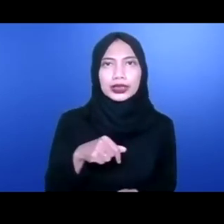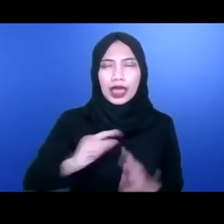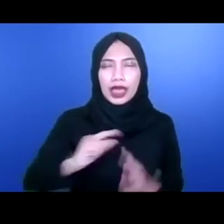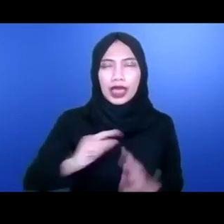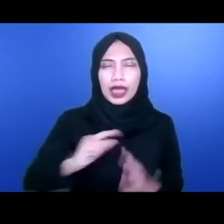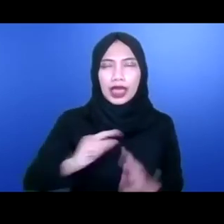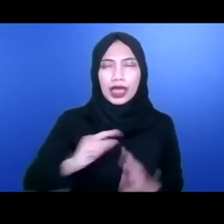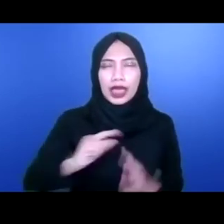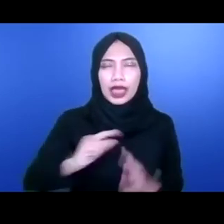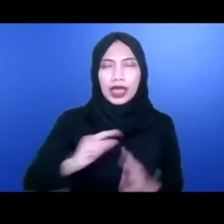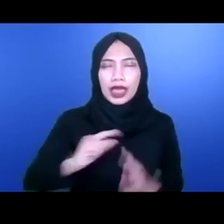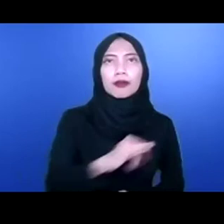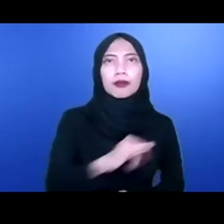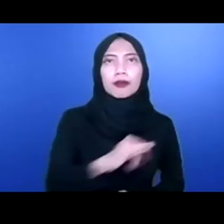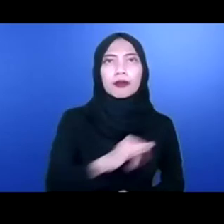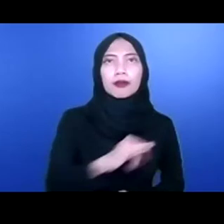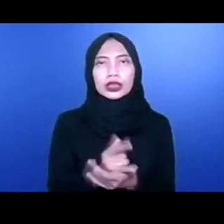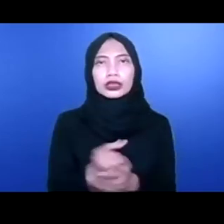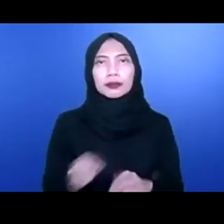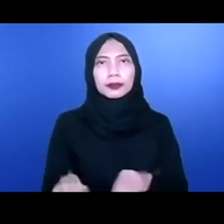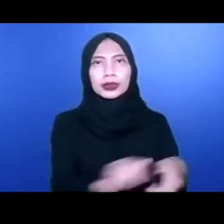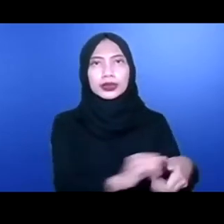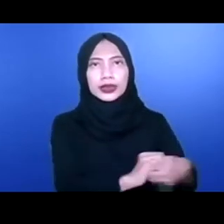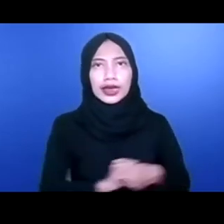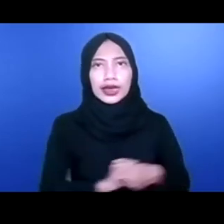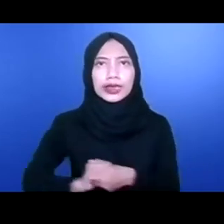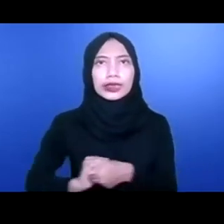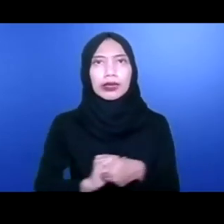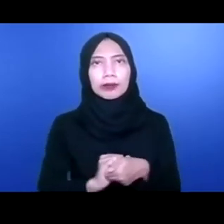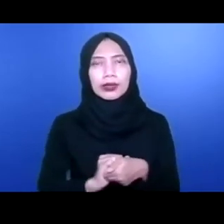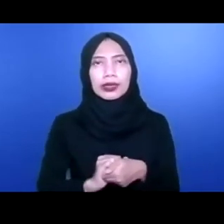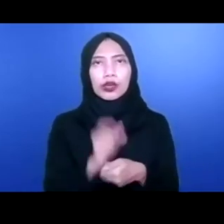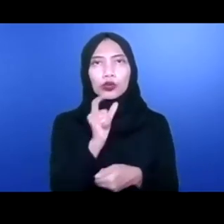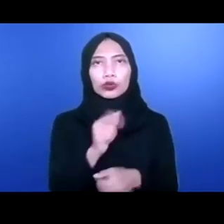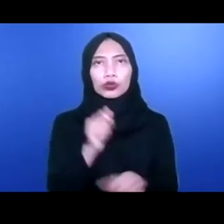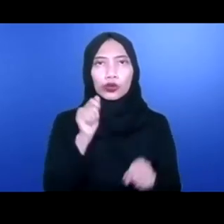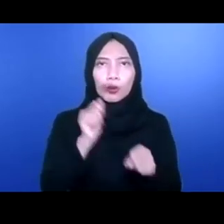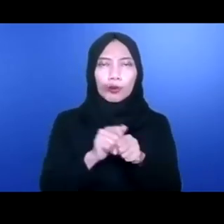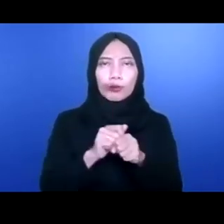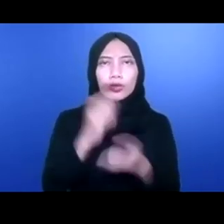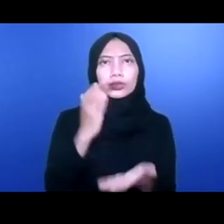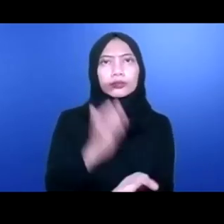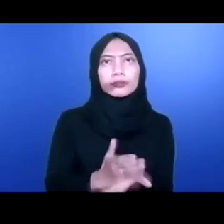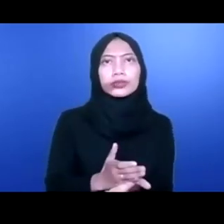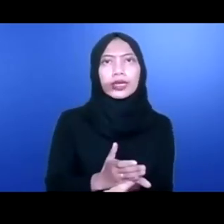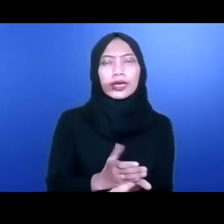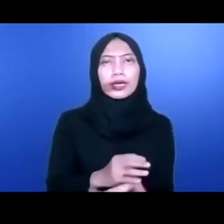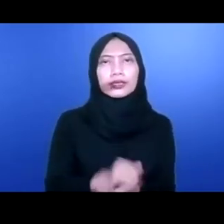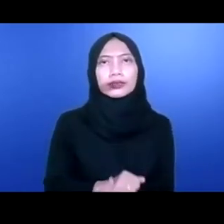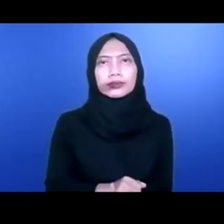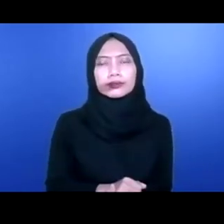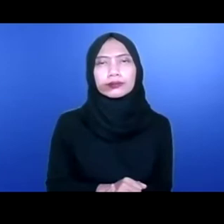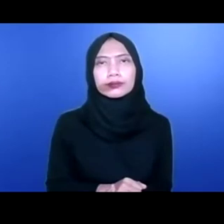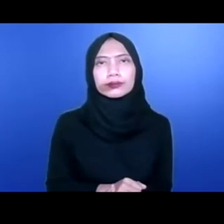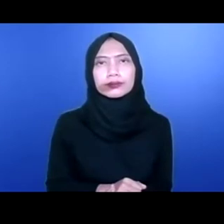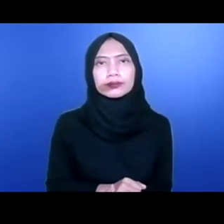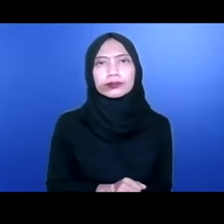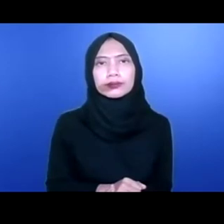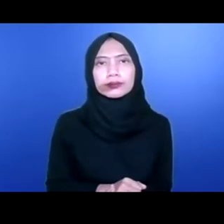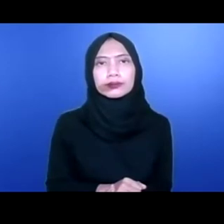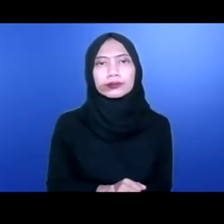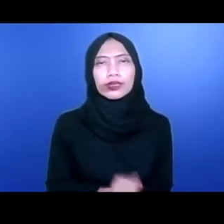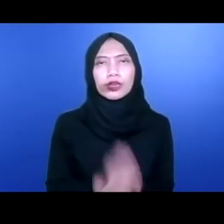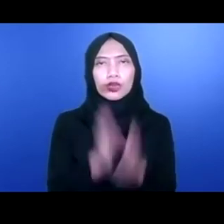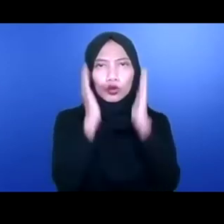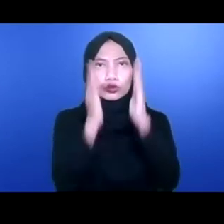meningkatkan kolaborasi multi-stakeholder, kebijakan dan riset terkait dengan agenda inovasi digital untuk keuangan